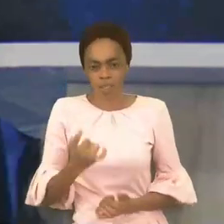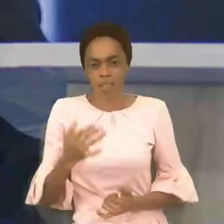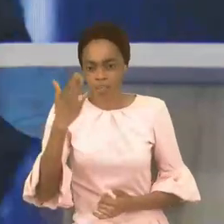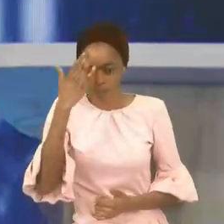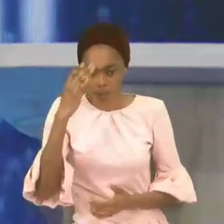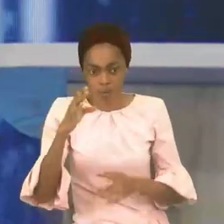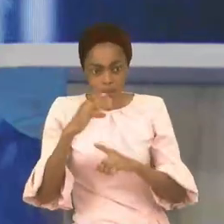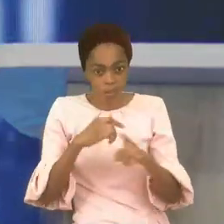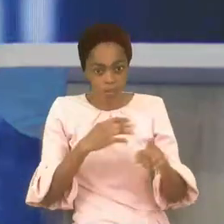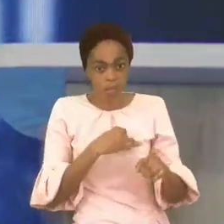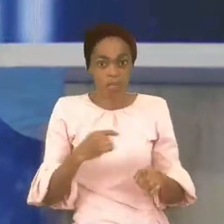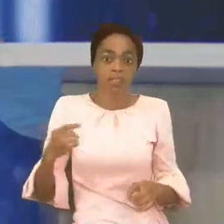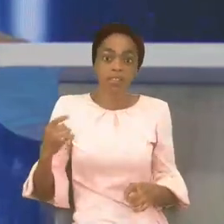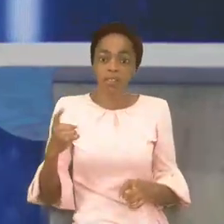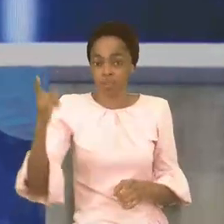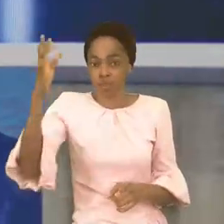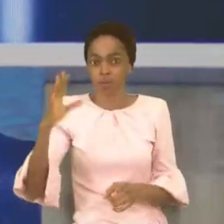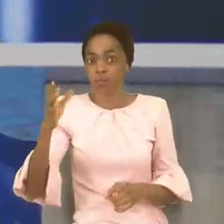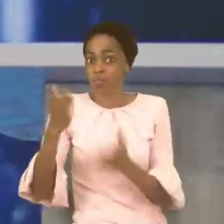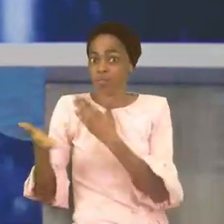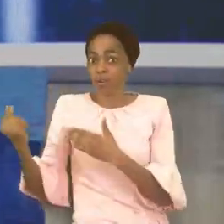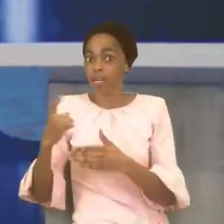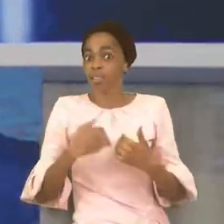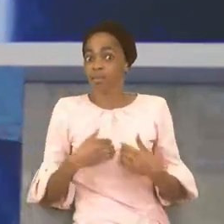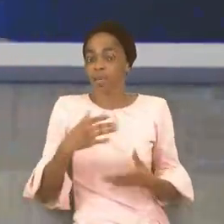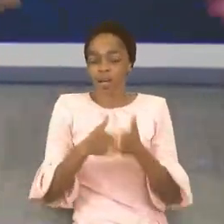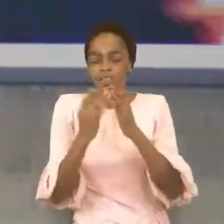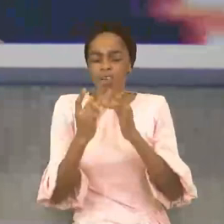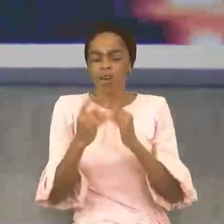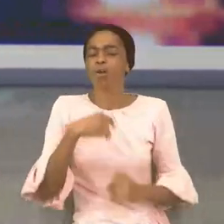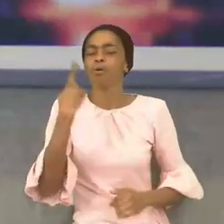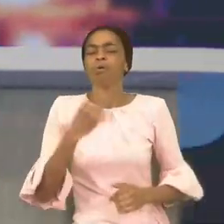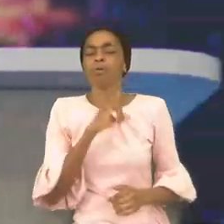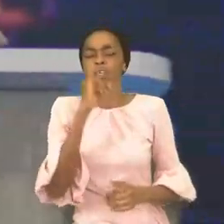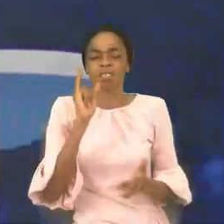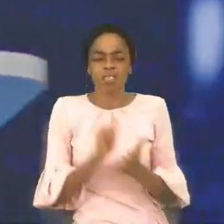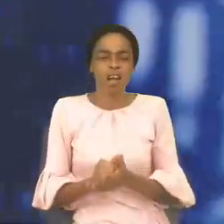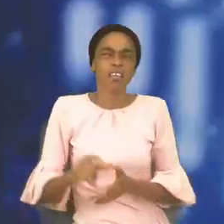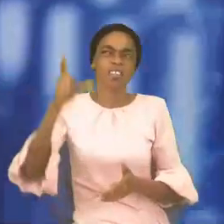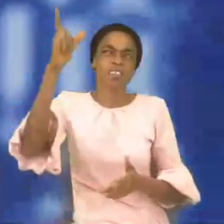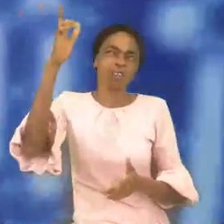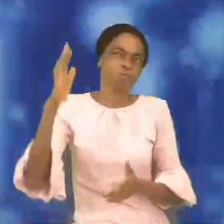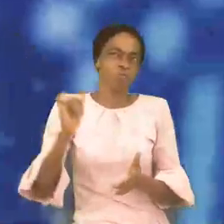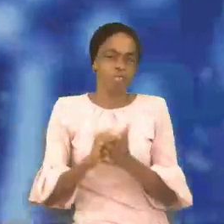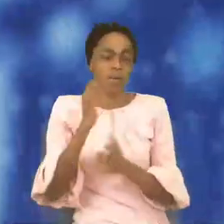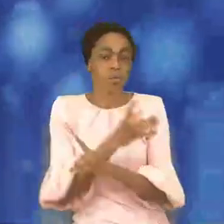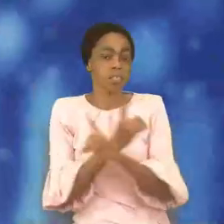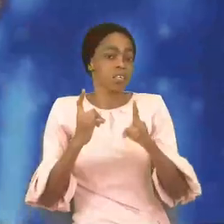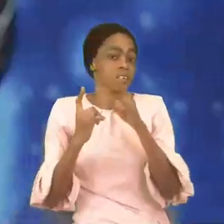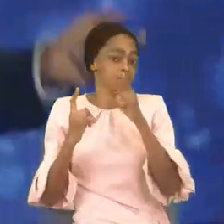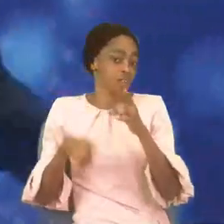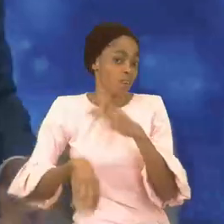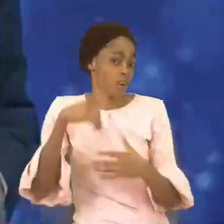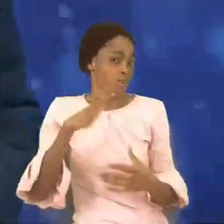Ils connaissaient leur Dieu. Ils demandaient, qui est ce Dieu qui pourra vous délivrer de ma main?